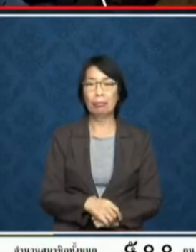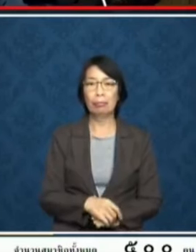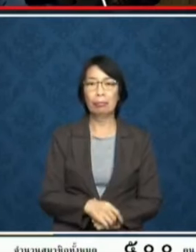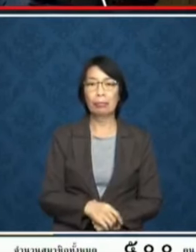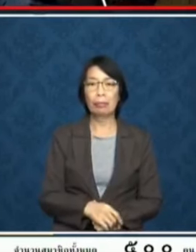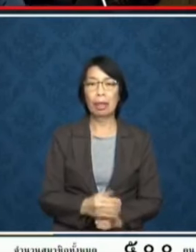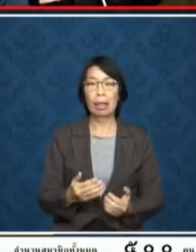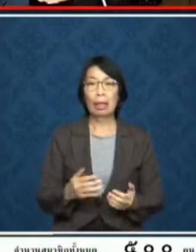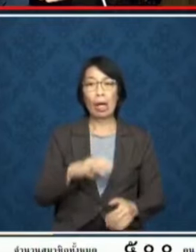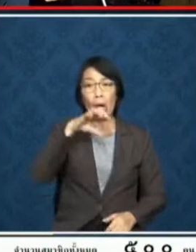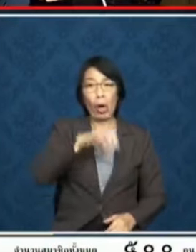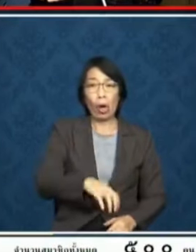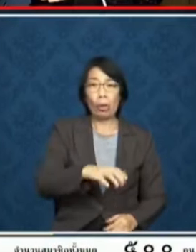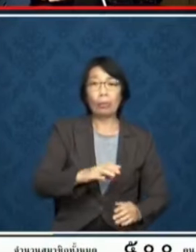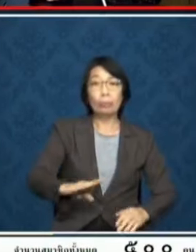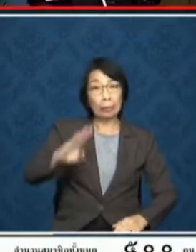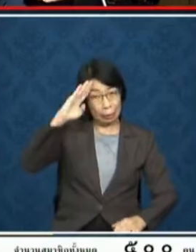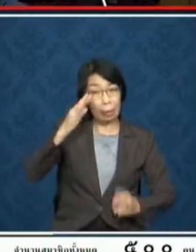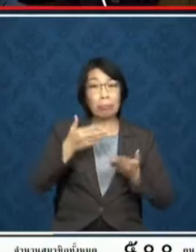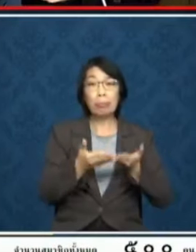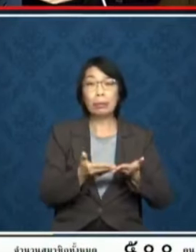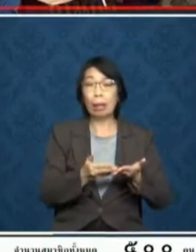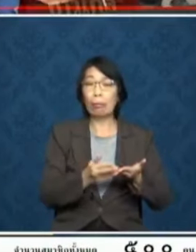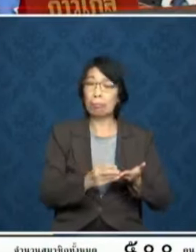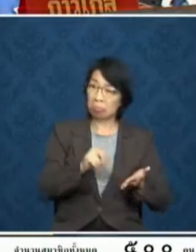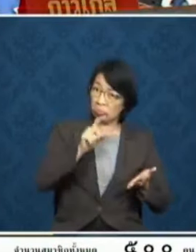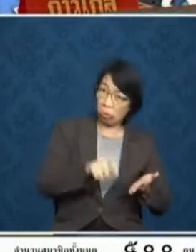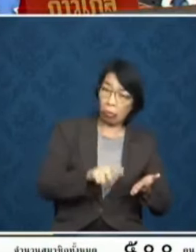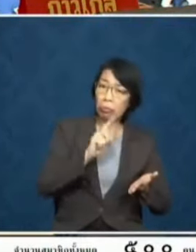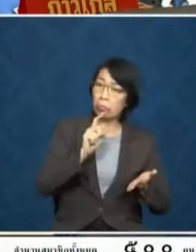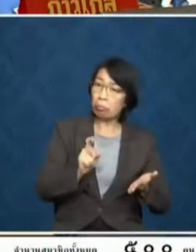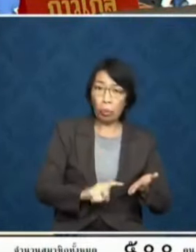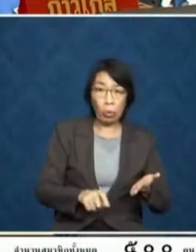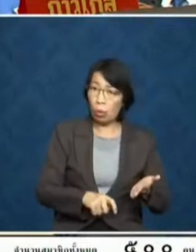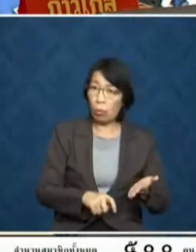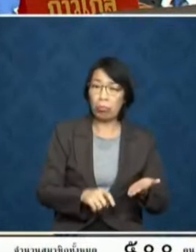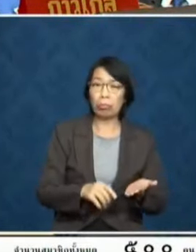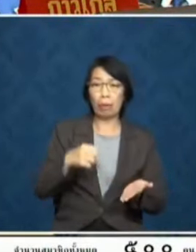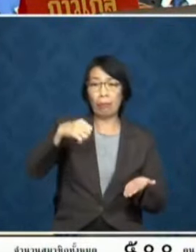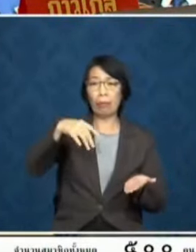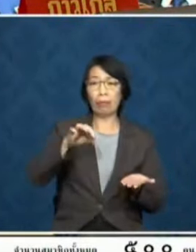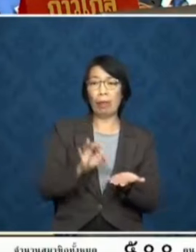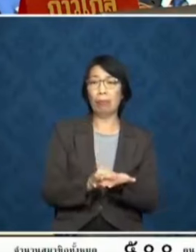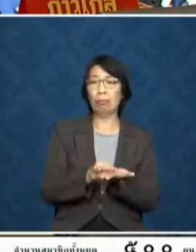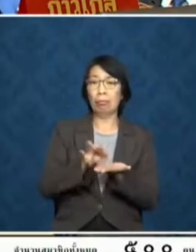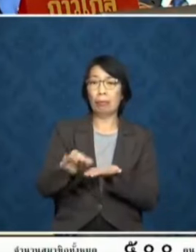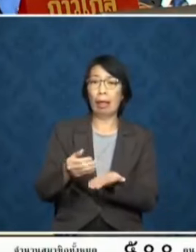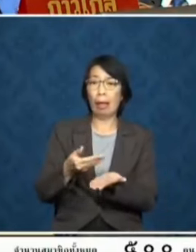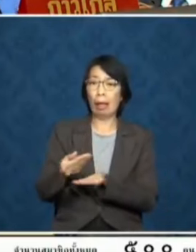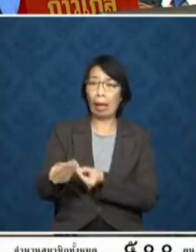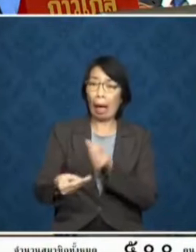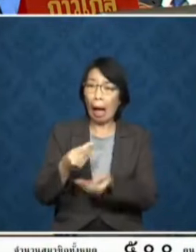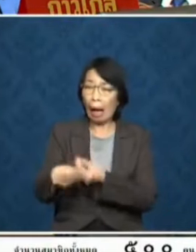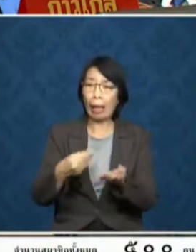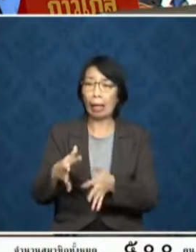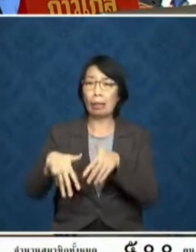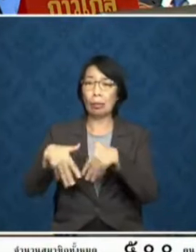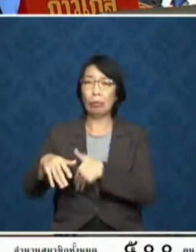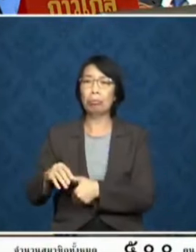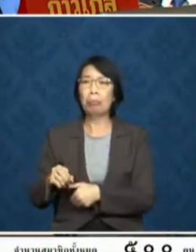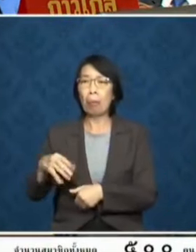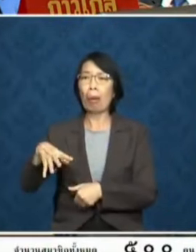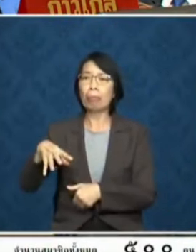องทัพเรือมีความจำเป็นแค่ไหนในการที่จะจำหน่ายไฟฟ้าแบบติดดับๆแบบนี้ให้กับประ